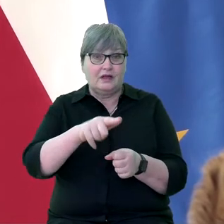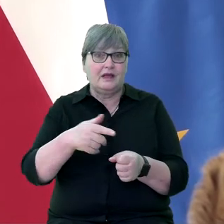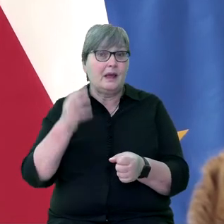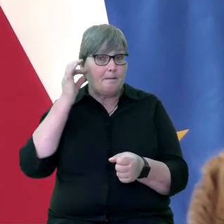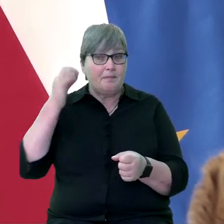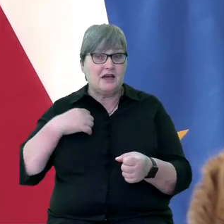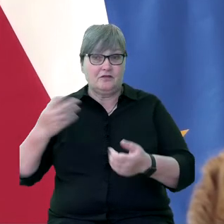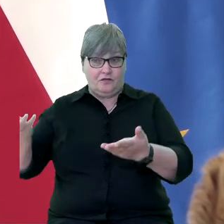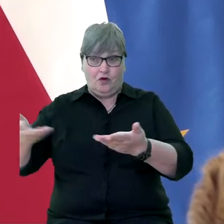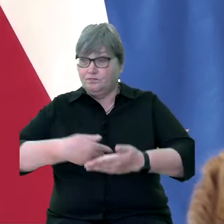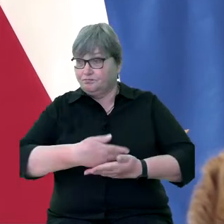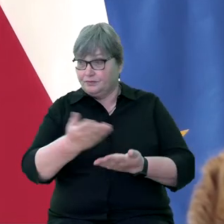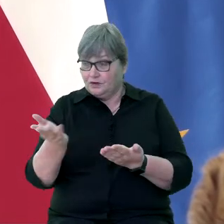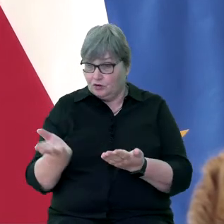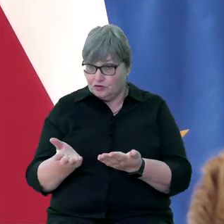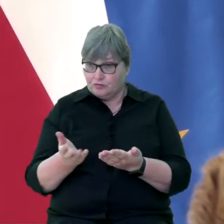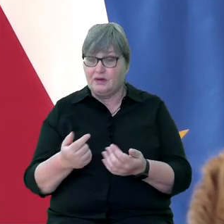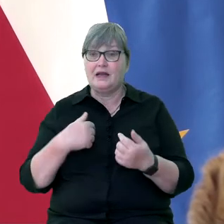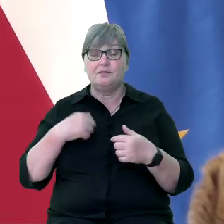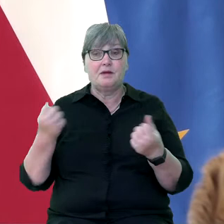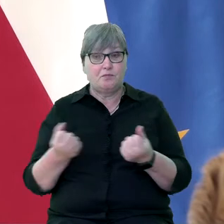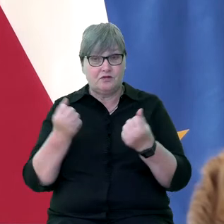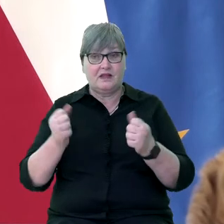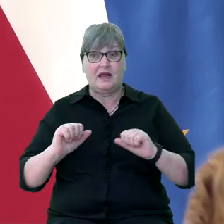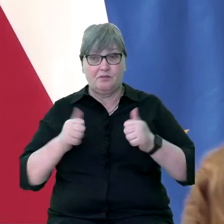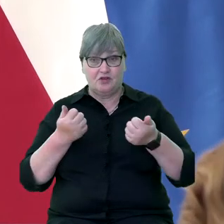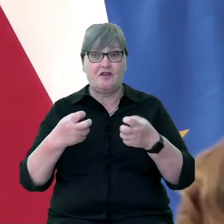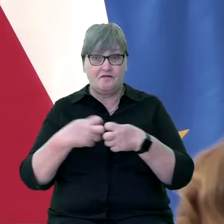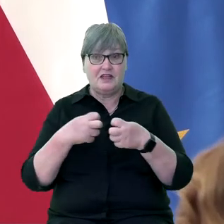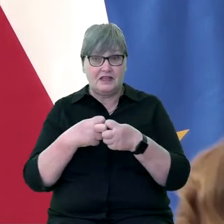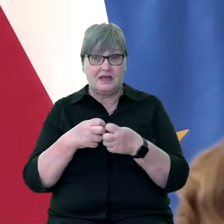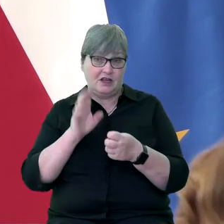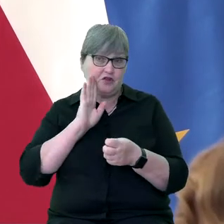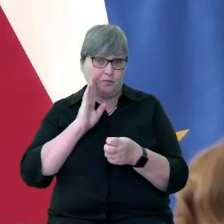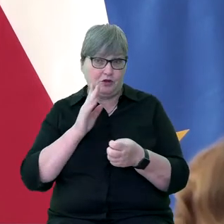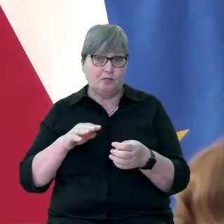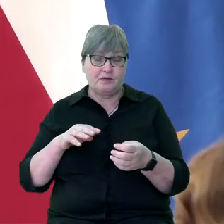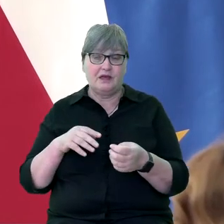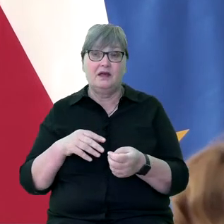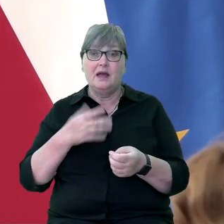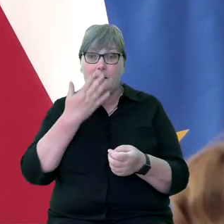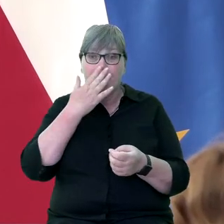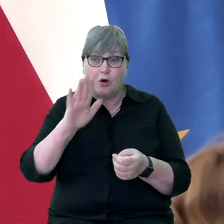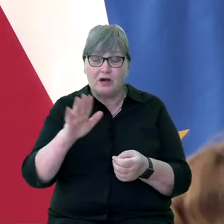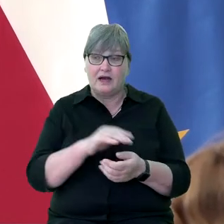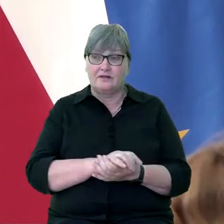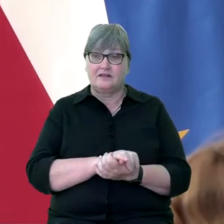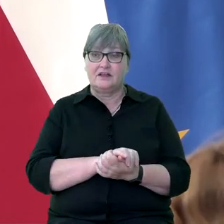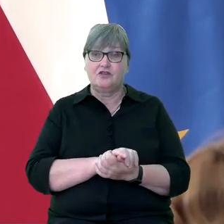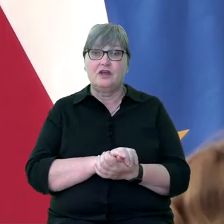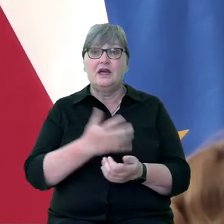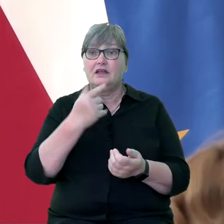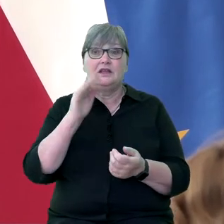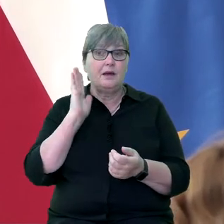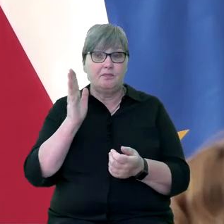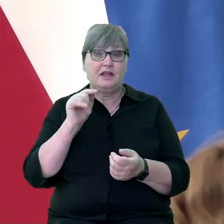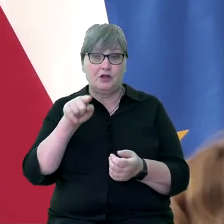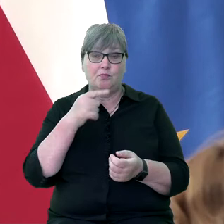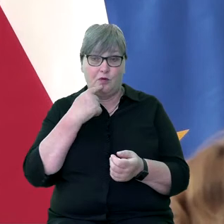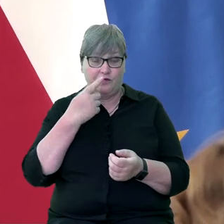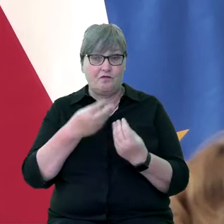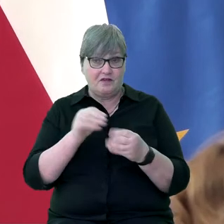również w formie elektronicznej, aby stał się jak najszerzej dostępny. Nie będę mówił więcej o tym